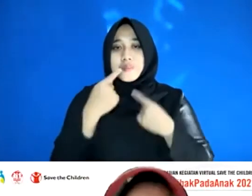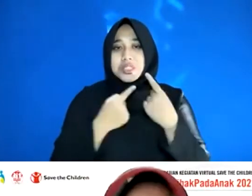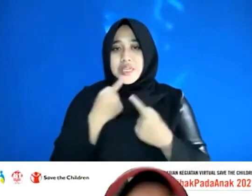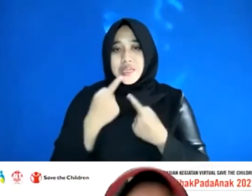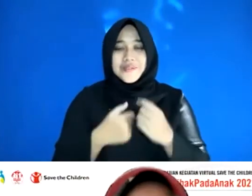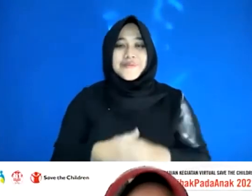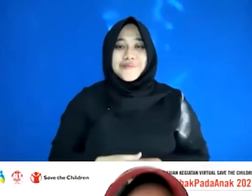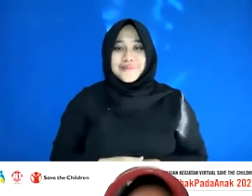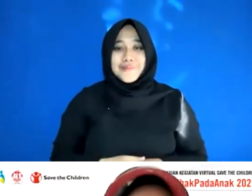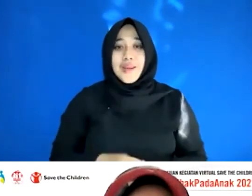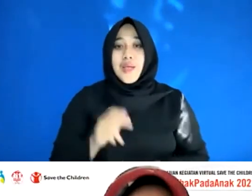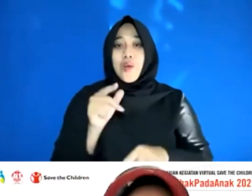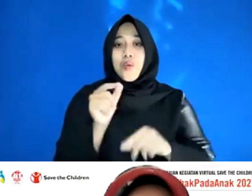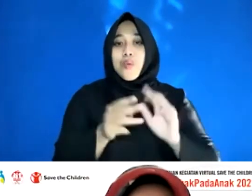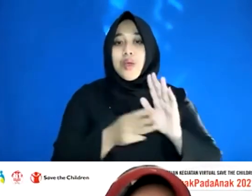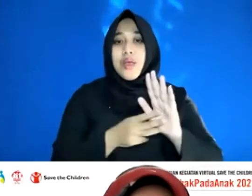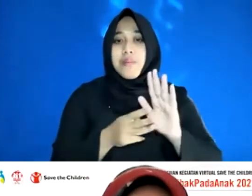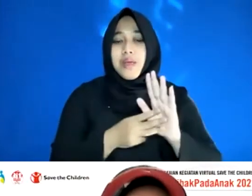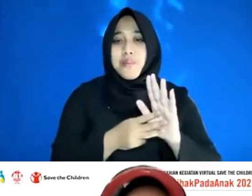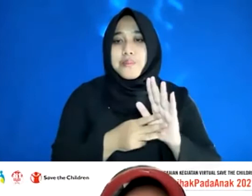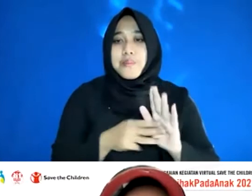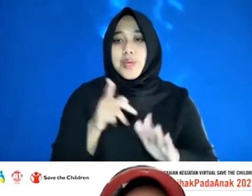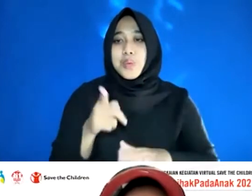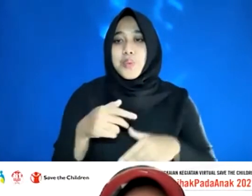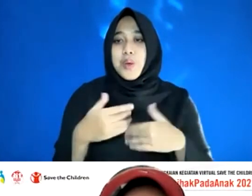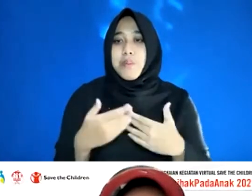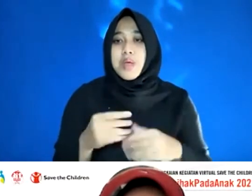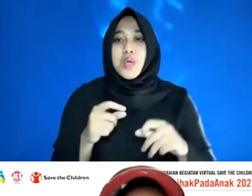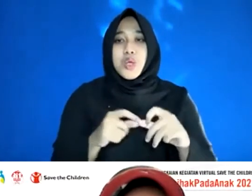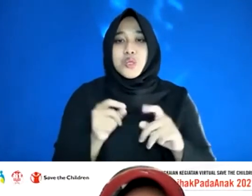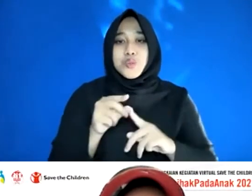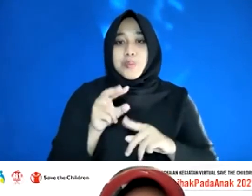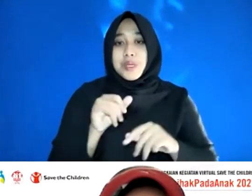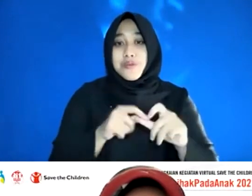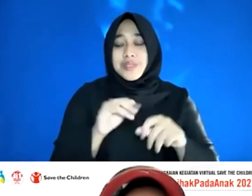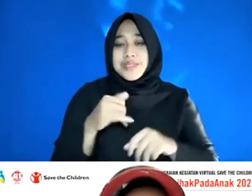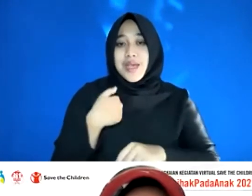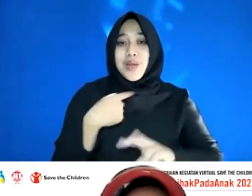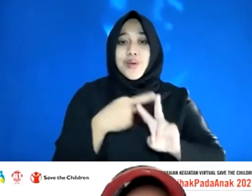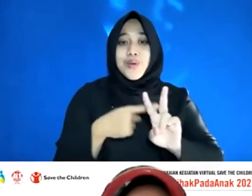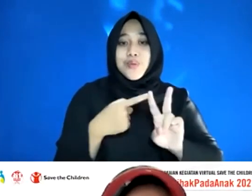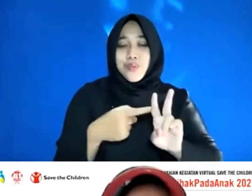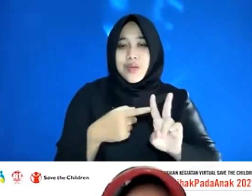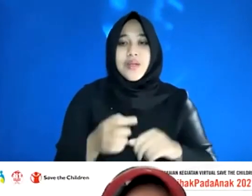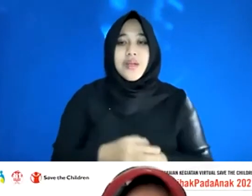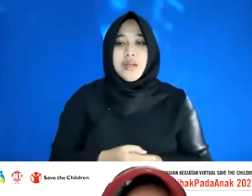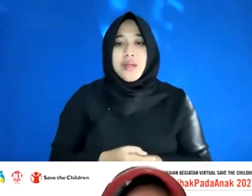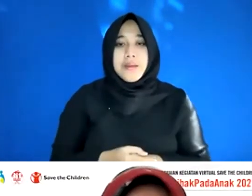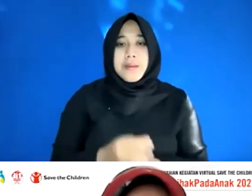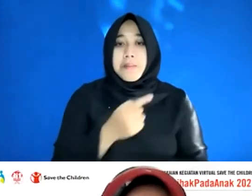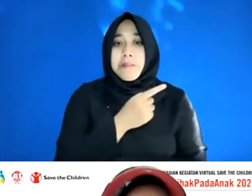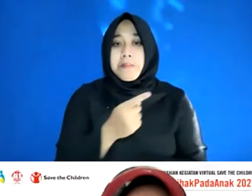di UMM itu memang supervisi kami ada 2 untuk mereka